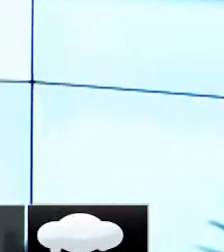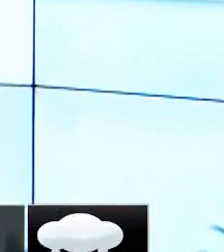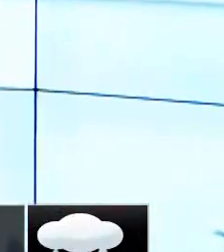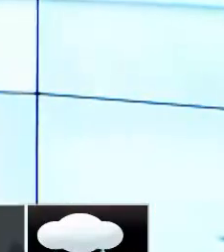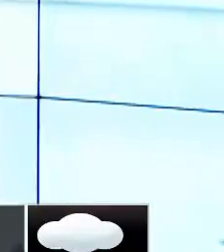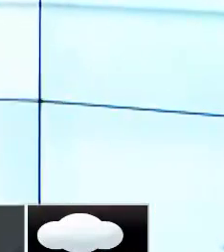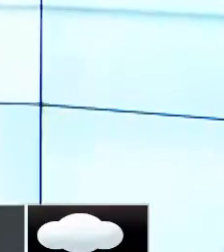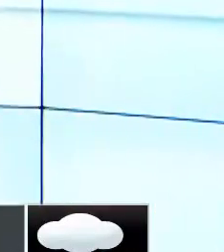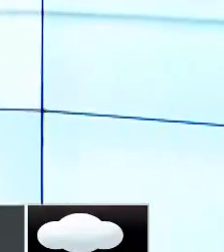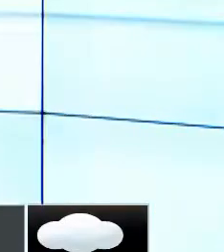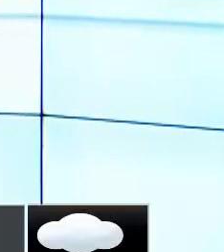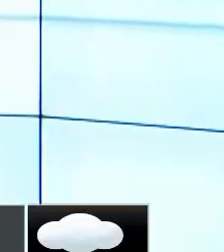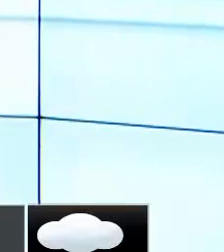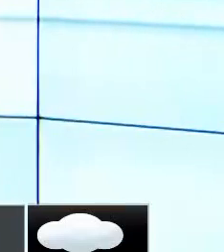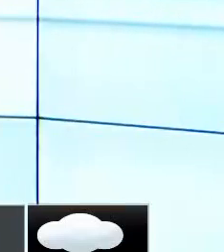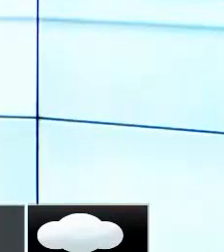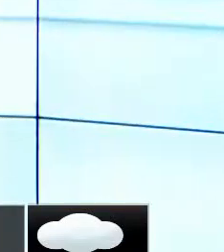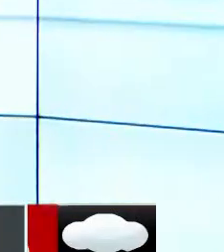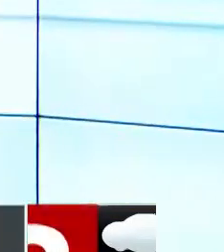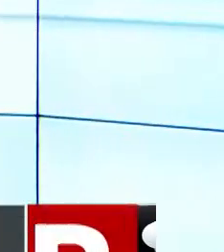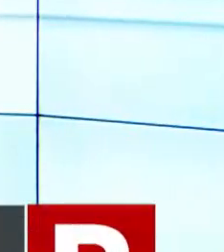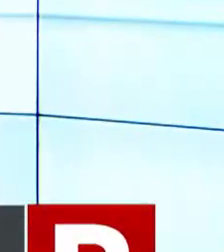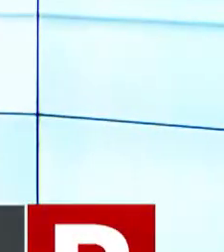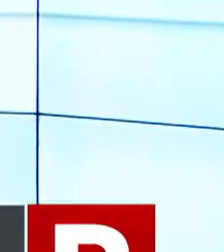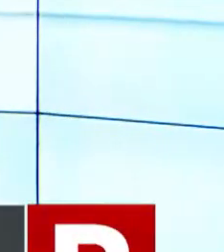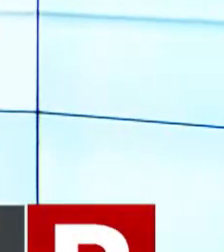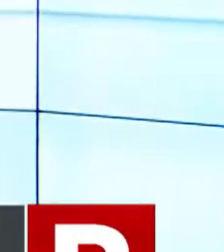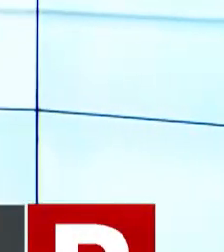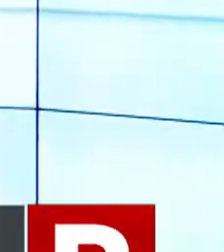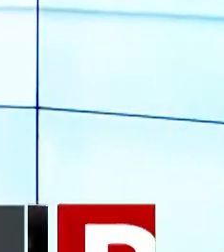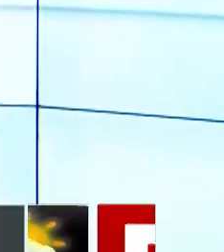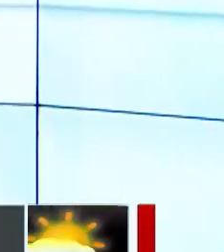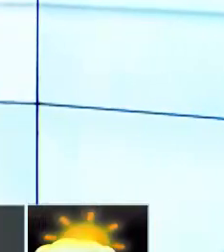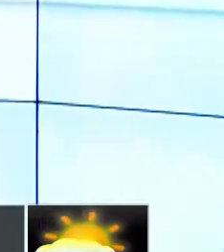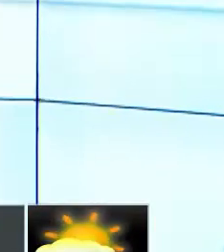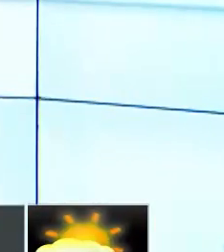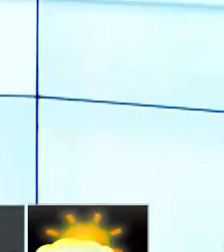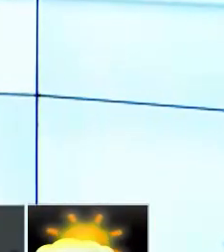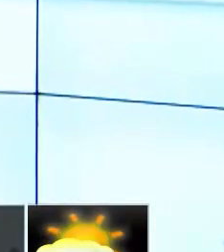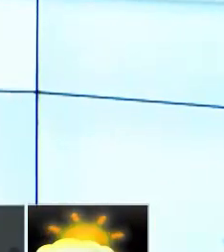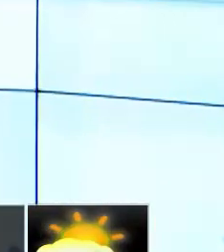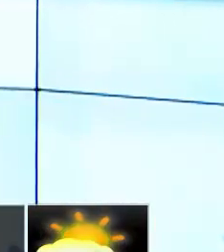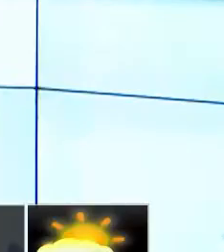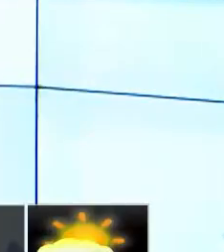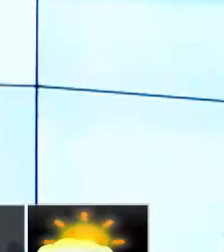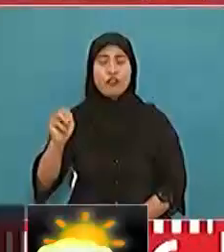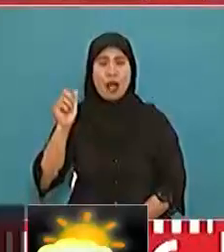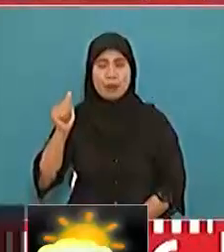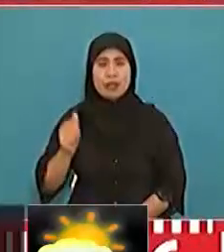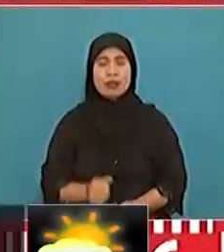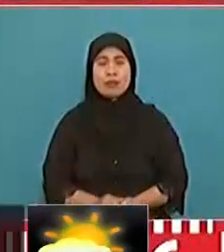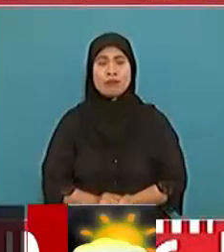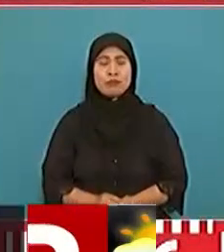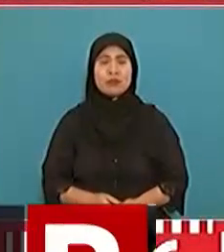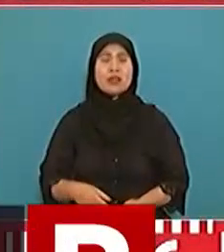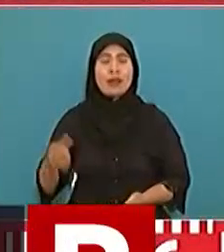dari penampilan penyanyi Liodra hingga cucu mantan wakil presiden Yusuf Kala yang ikut tersorot kamera.